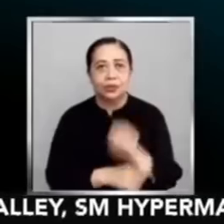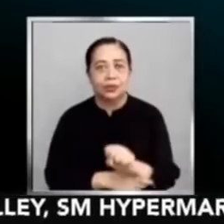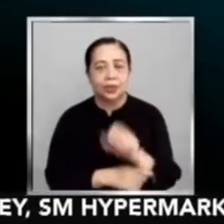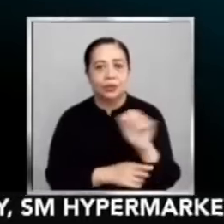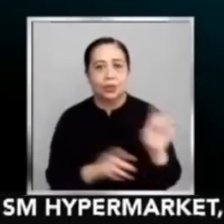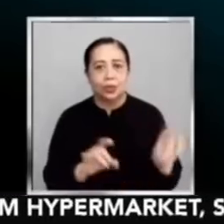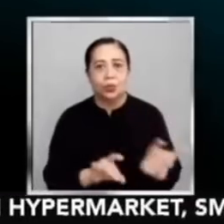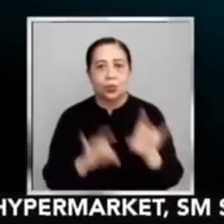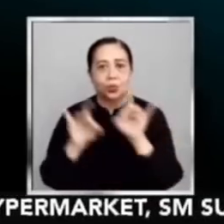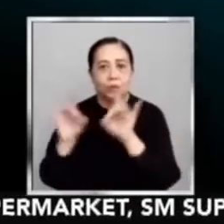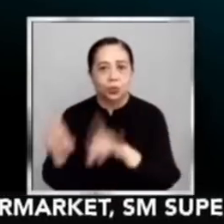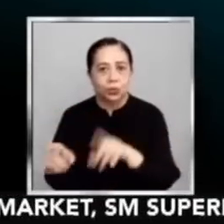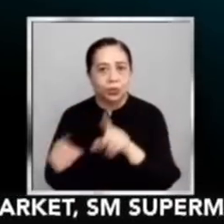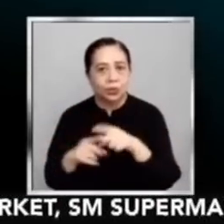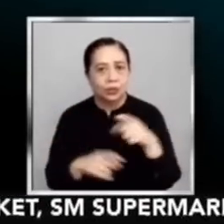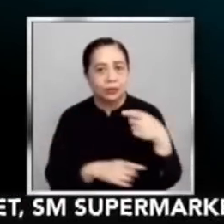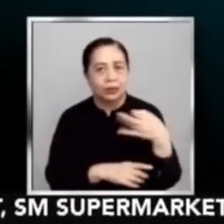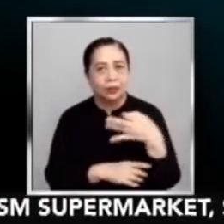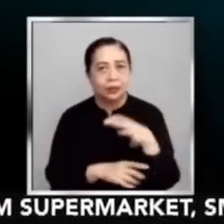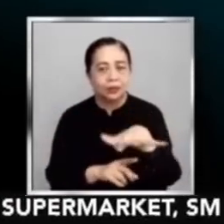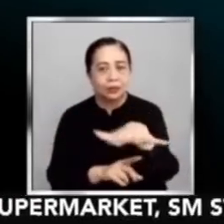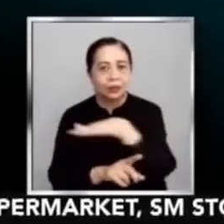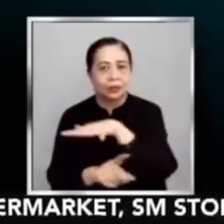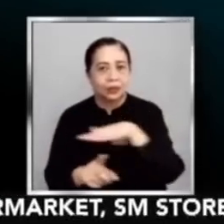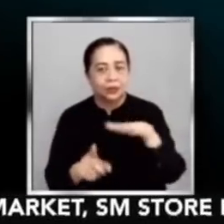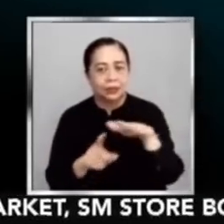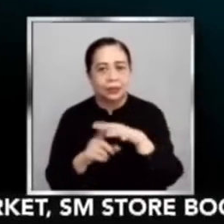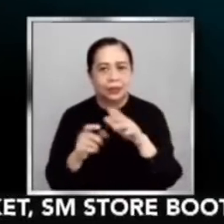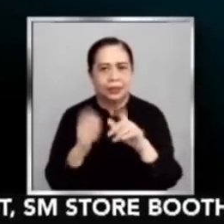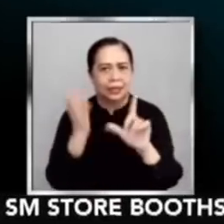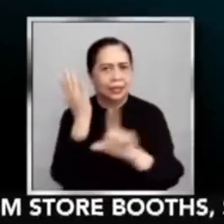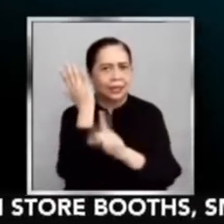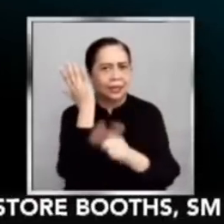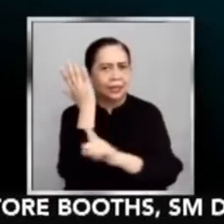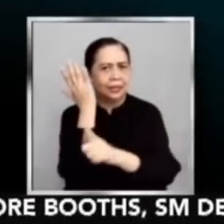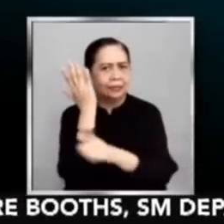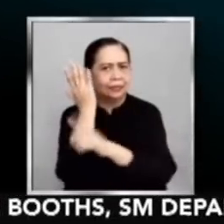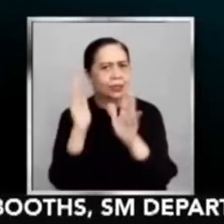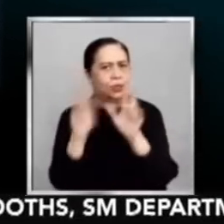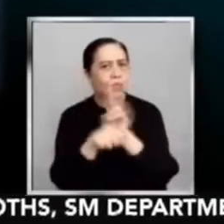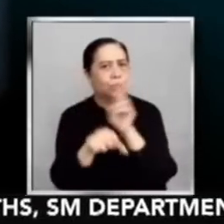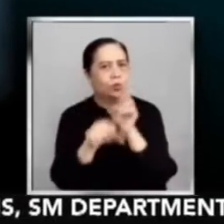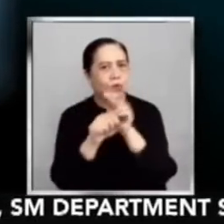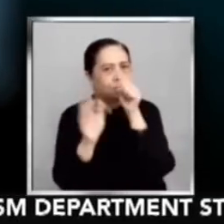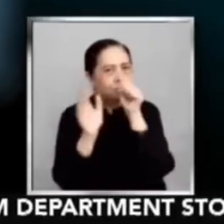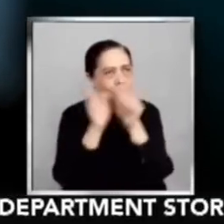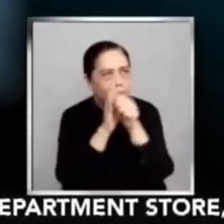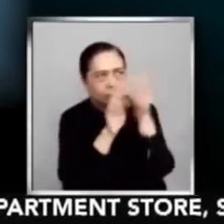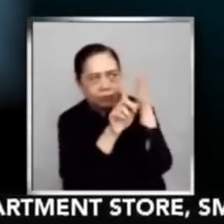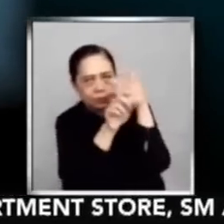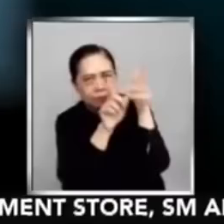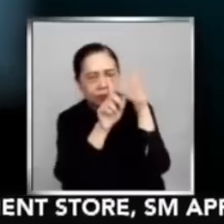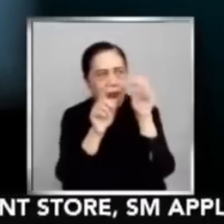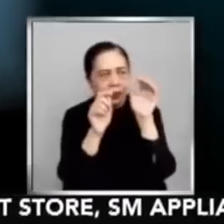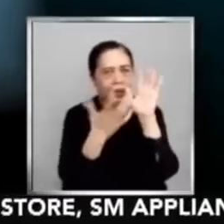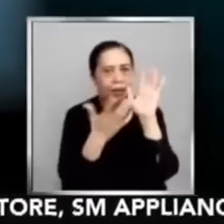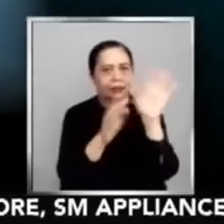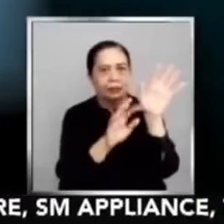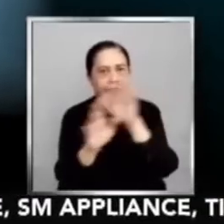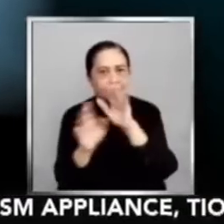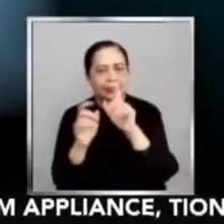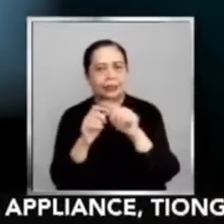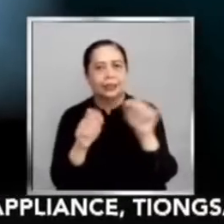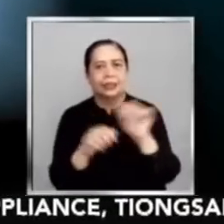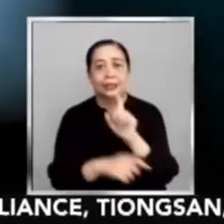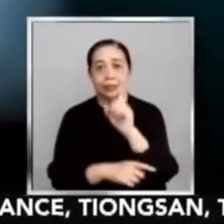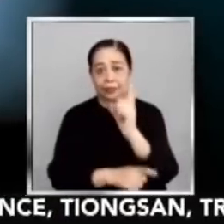ang naturang isda ay napapalibutan ng mga leaf-like structure na ginagamit nito para mag-camouflage sa mga seaweed. At gaya ng mga seahorse,